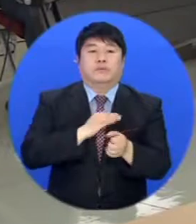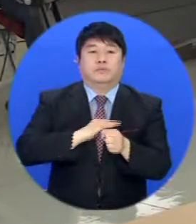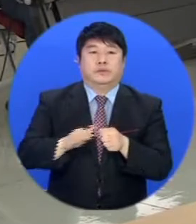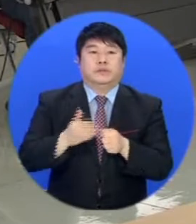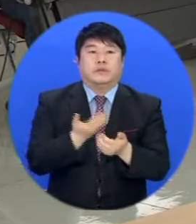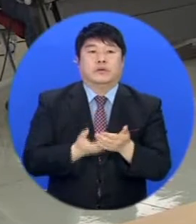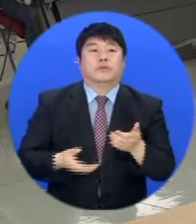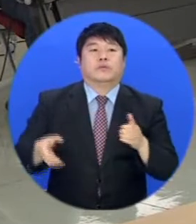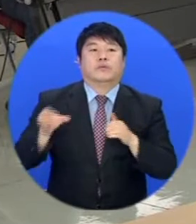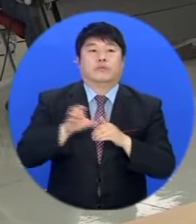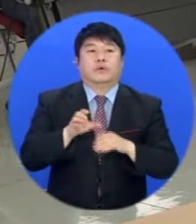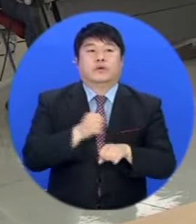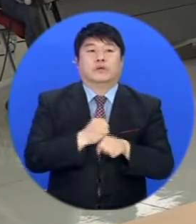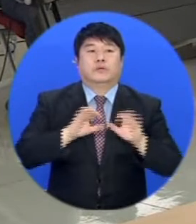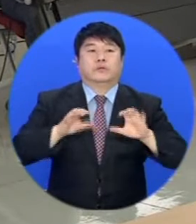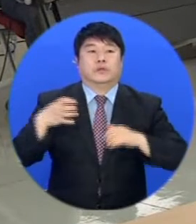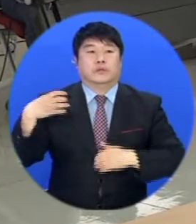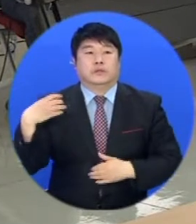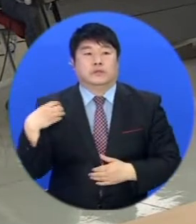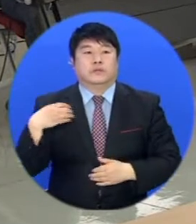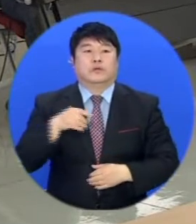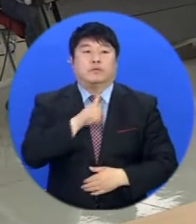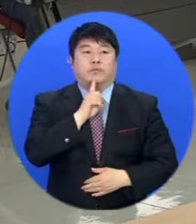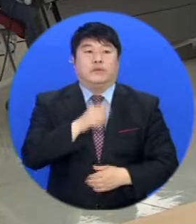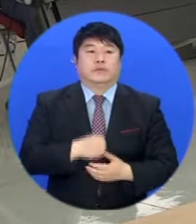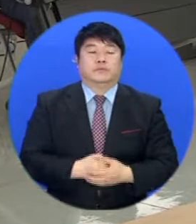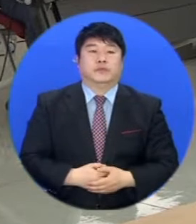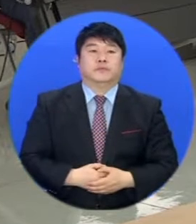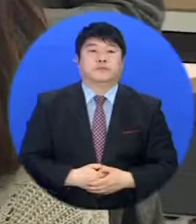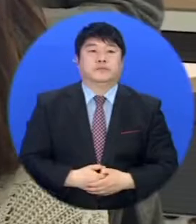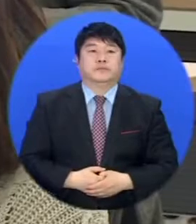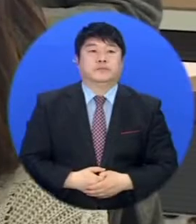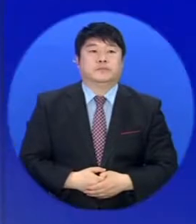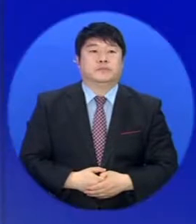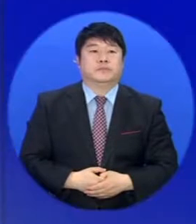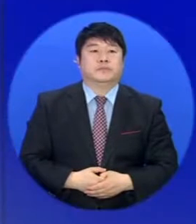것은 국가의 의무라고 지적했습니다.